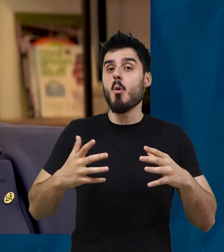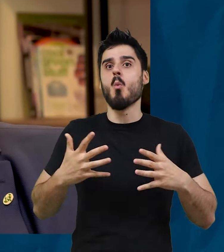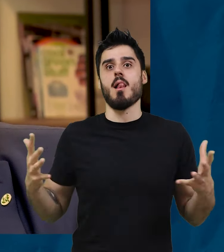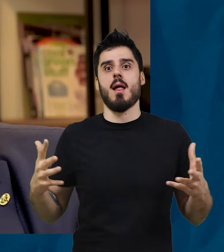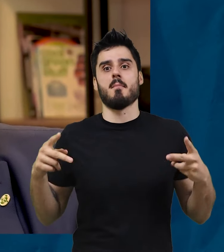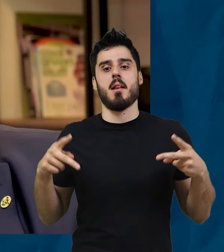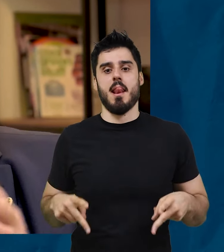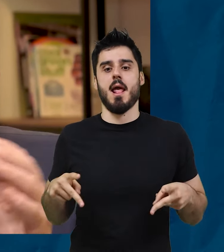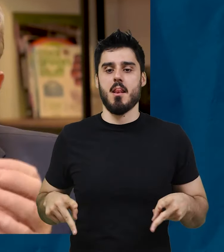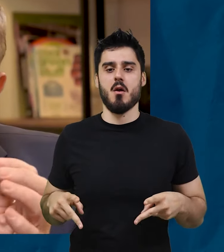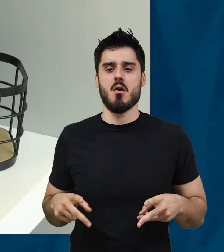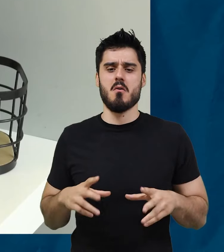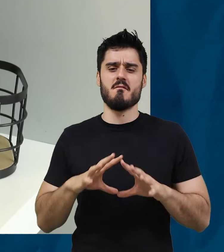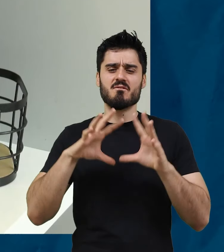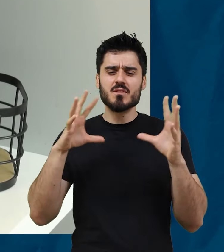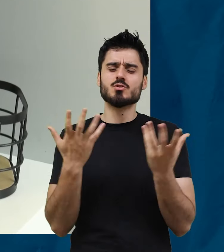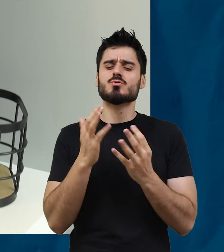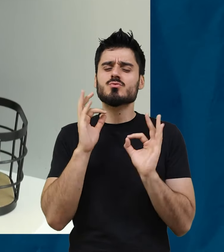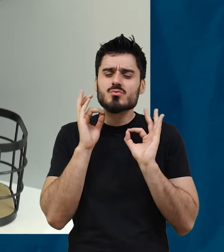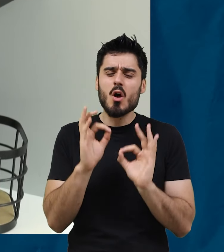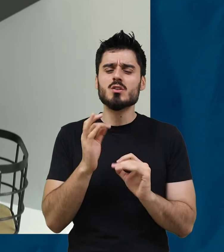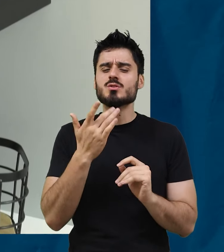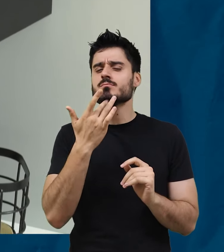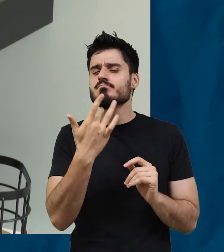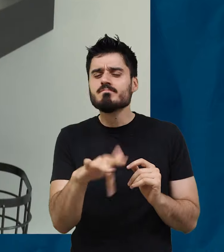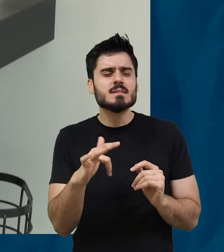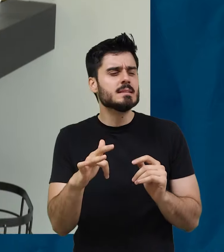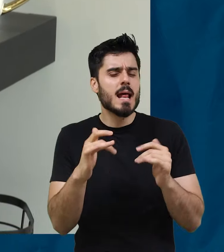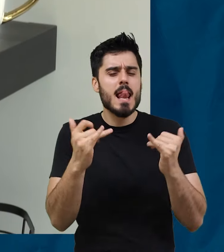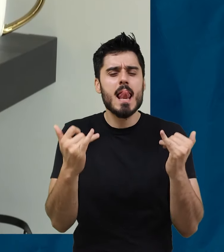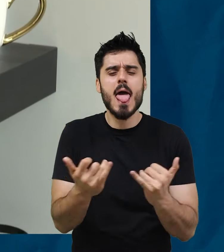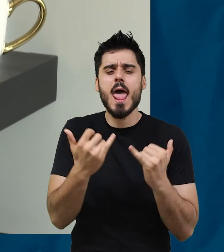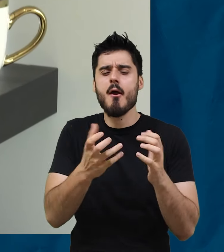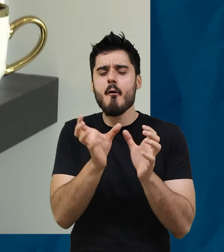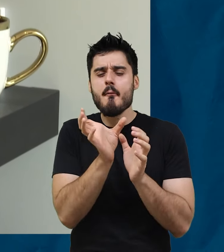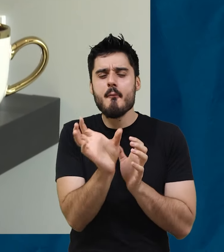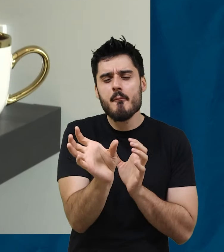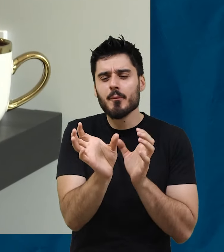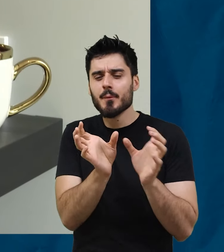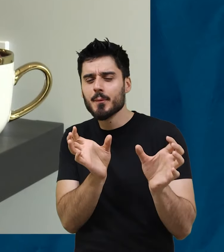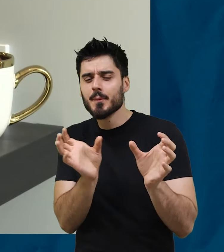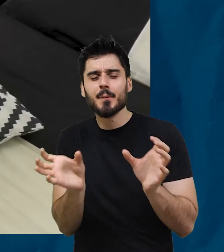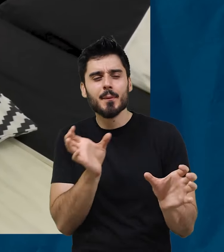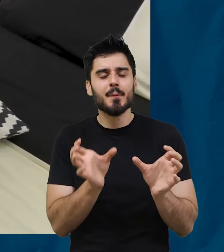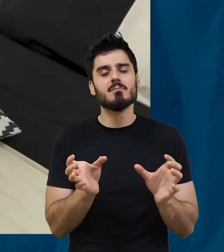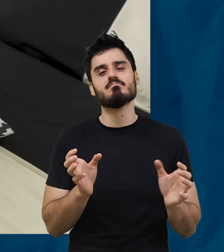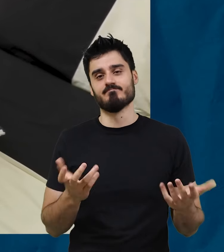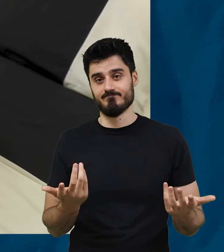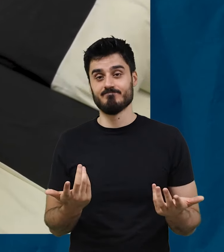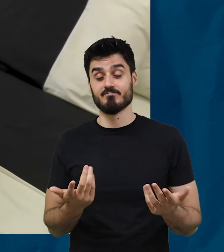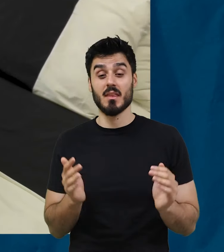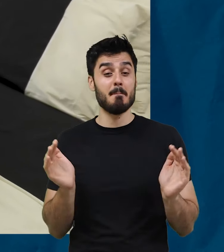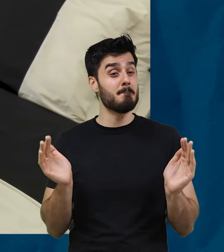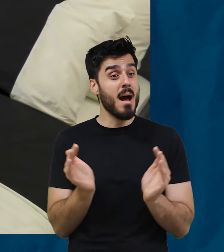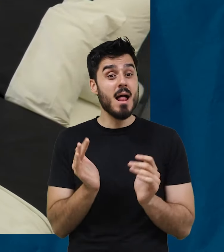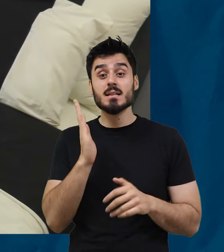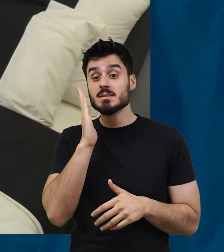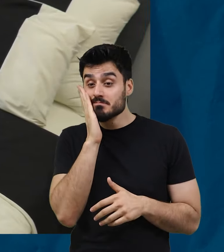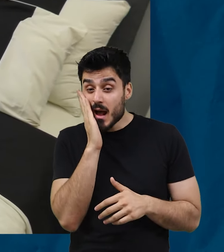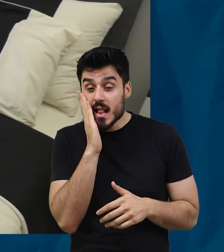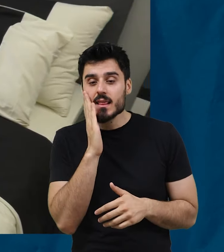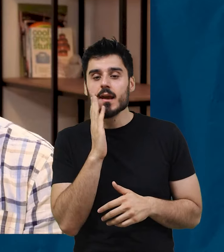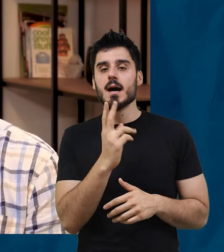е направено много прибрано, семпло и много лесно за поддържане. Въпреки че спалнята е малка,